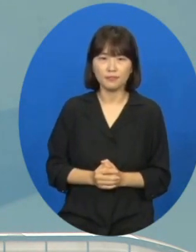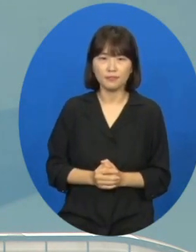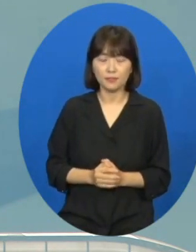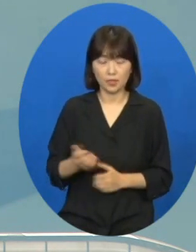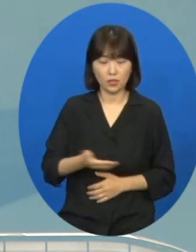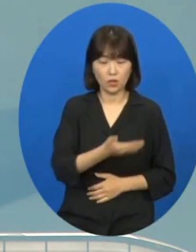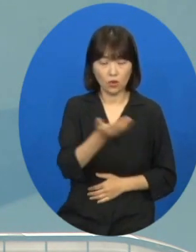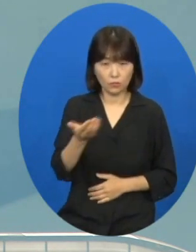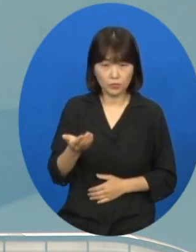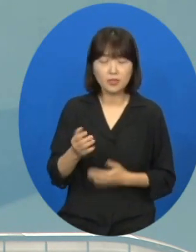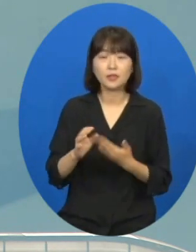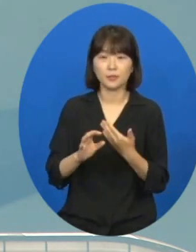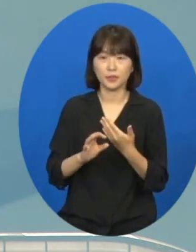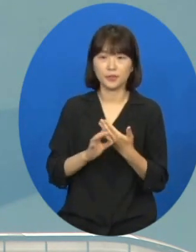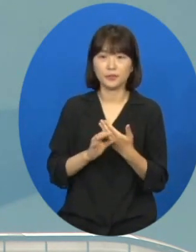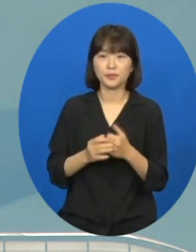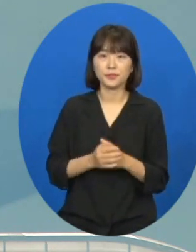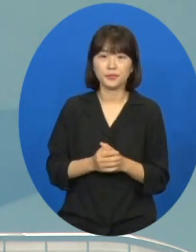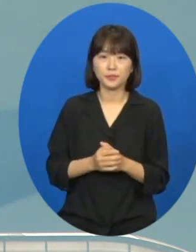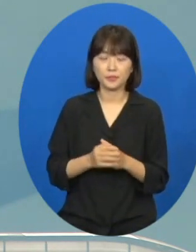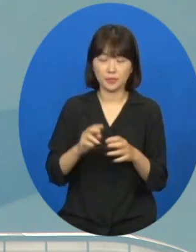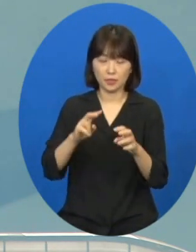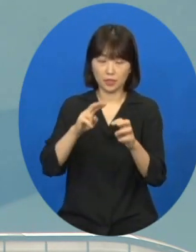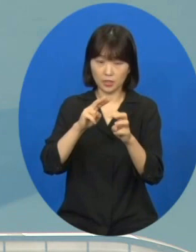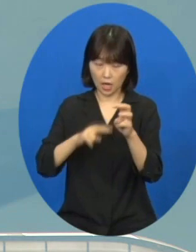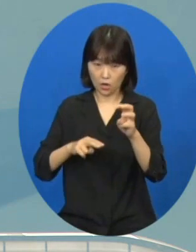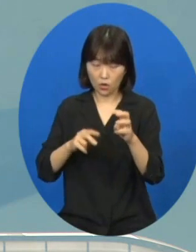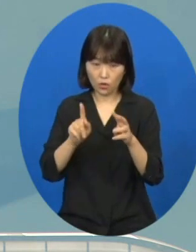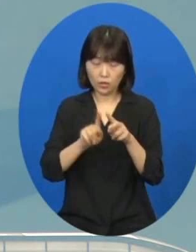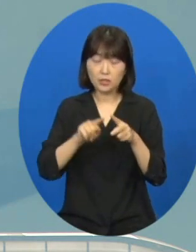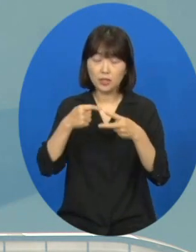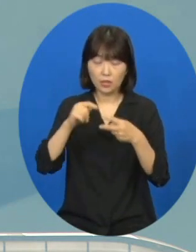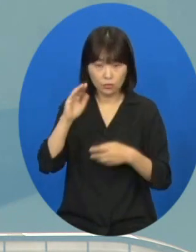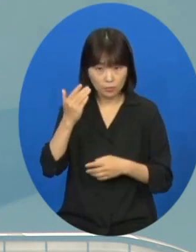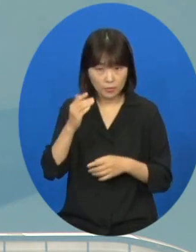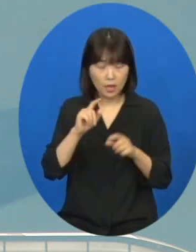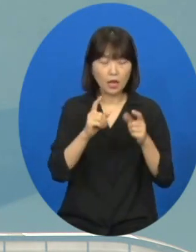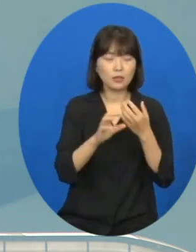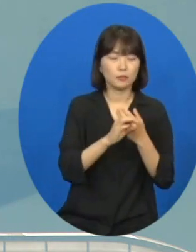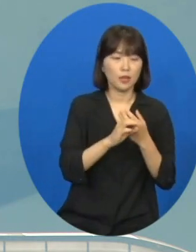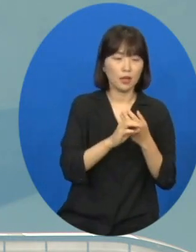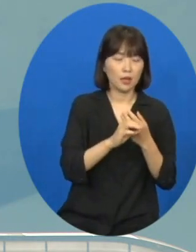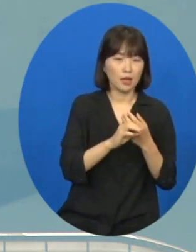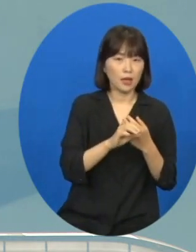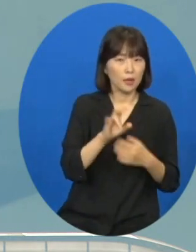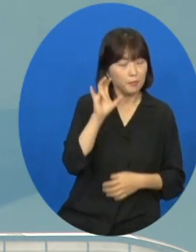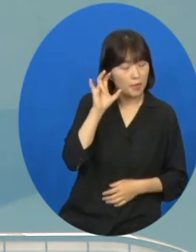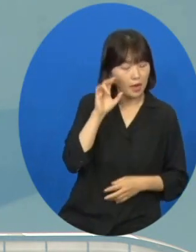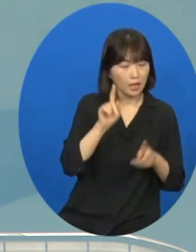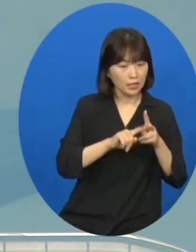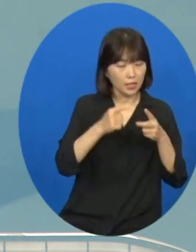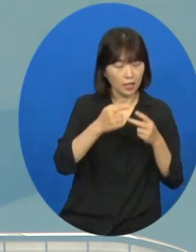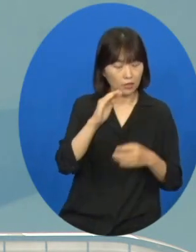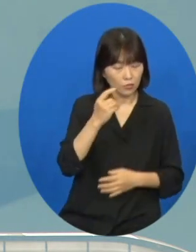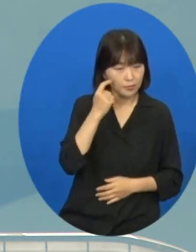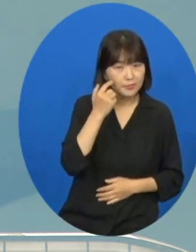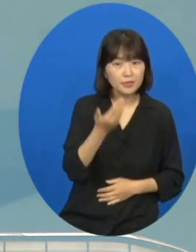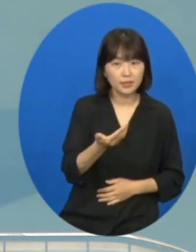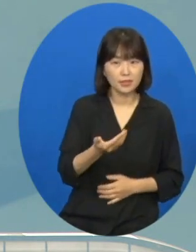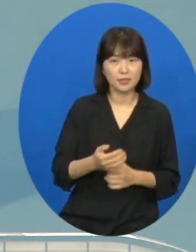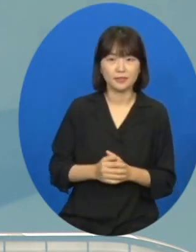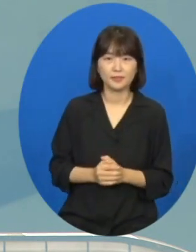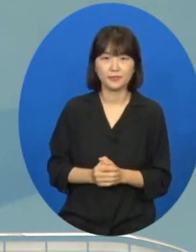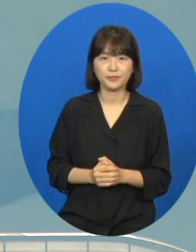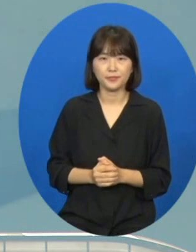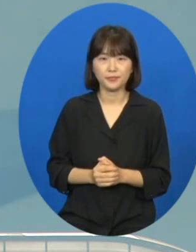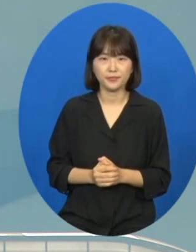여러분 같으면 가룟 유다가 이해가 되십니까? 마리아가 이해가 되십니까? 아마 모르긴